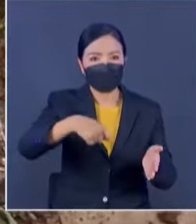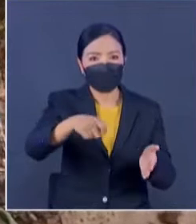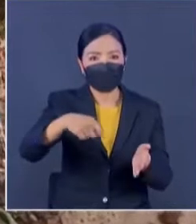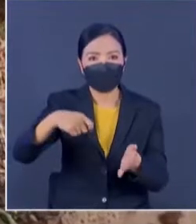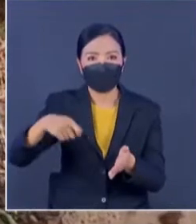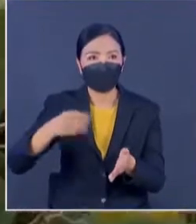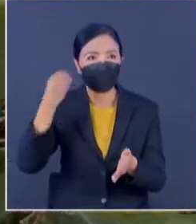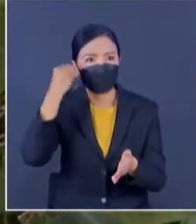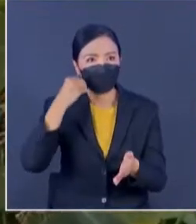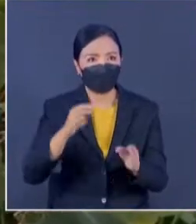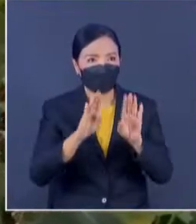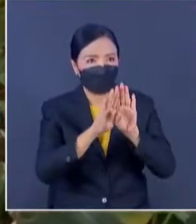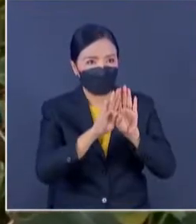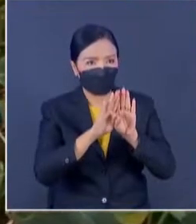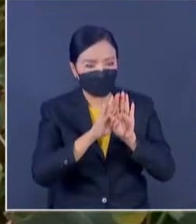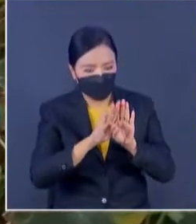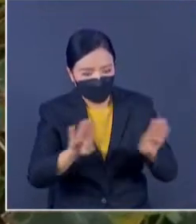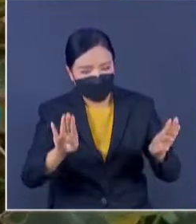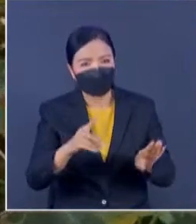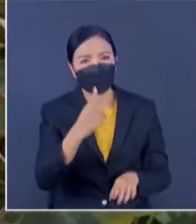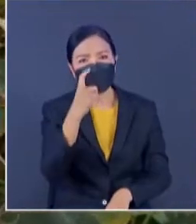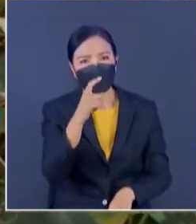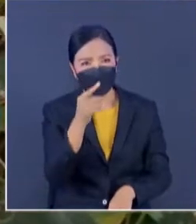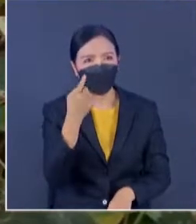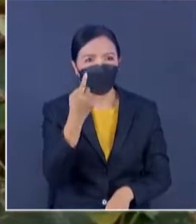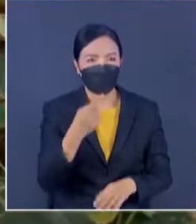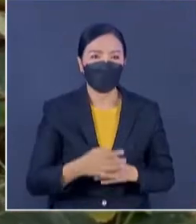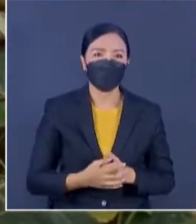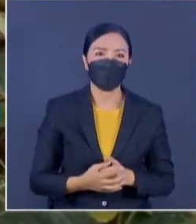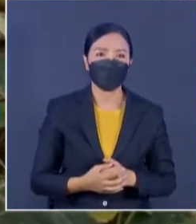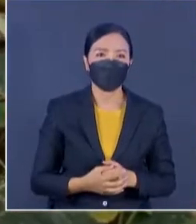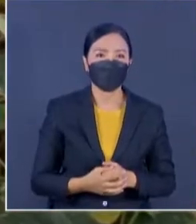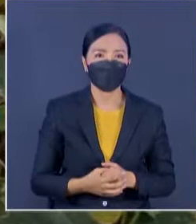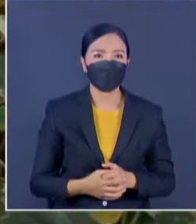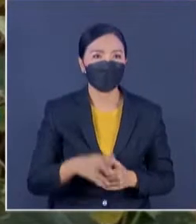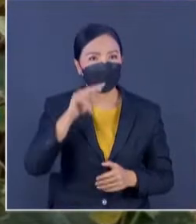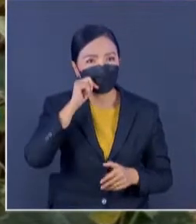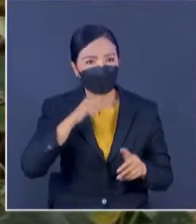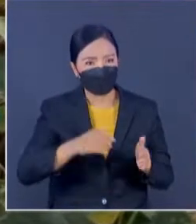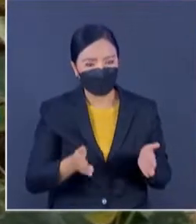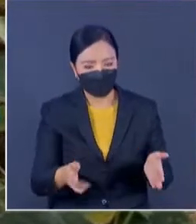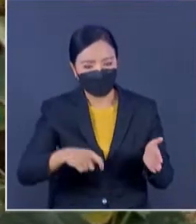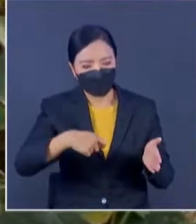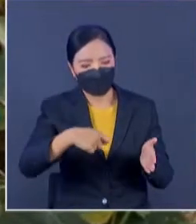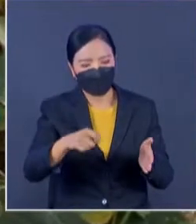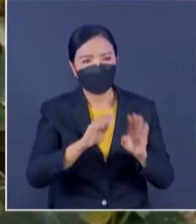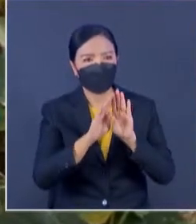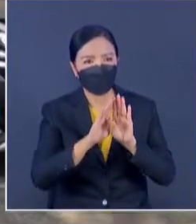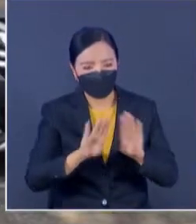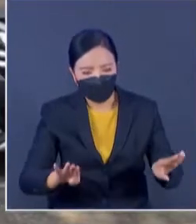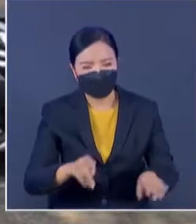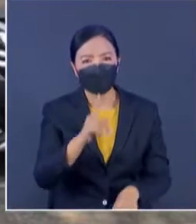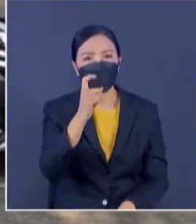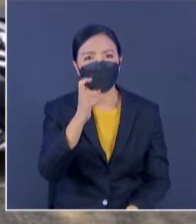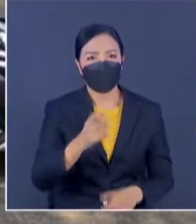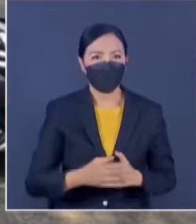านเนี่ยพังไปแล้ว1บานครับ ค่ะ เนี่ยครับเขาก็ไปถ่ายให้ดูว่าความเสียหายมันเกิดอะไรขึ้นบ้างเขาบอกว่าจากเหตุการณ์ทั้งหมดทั้